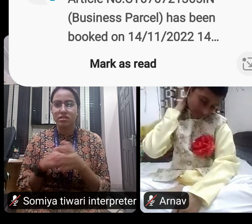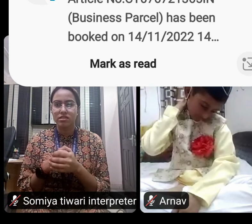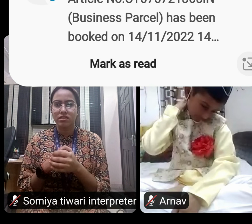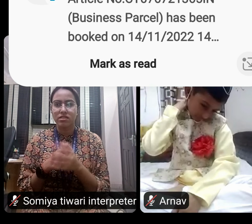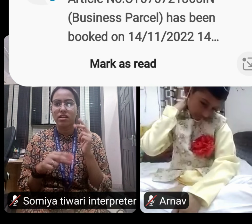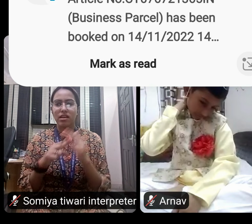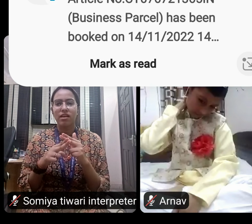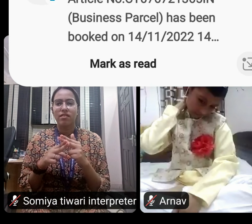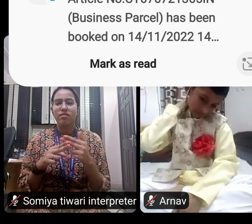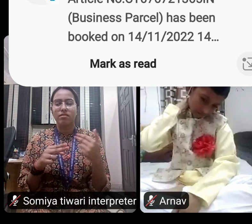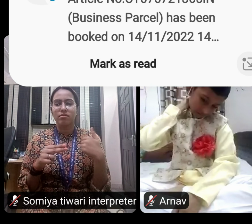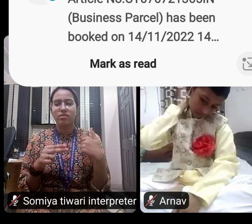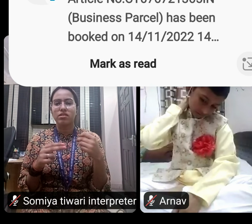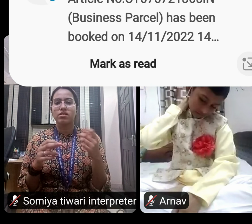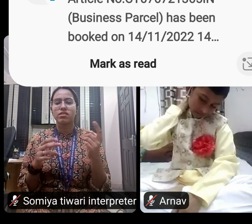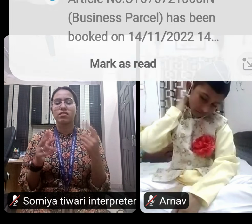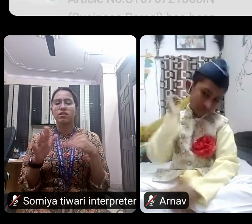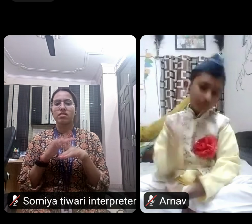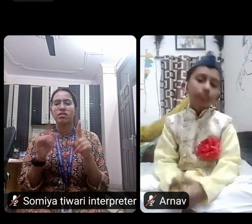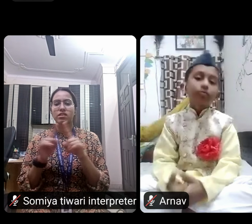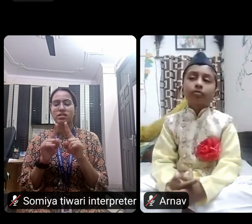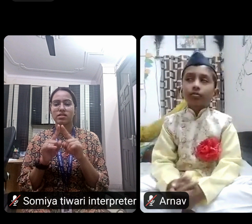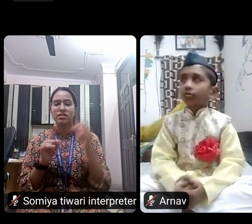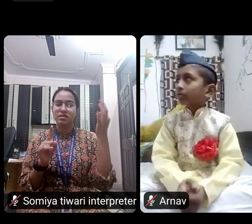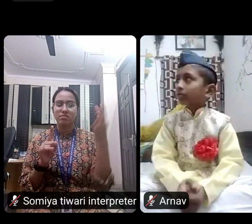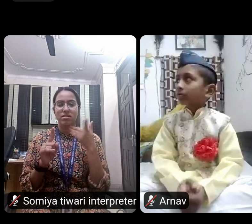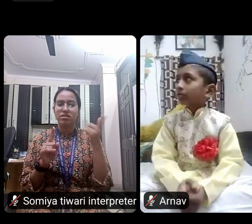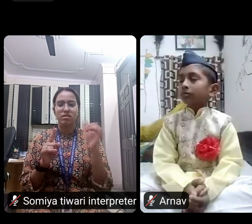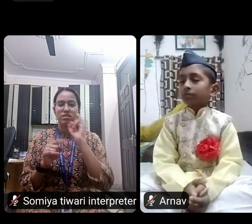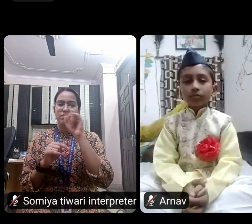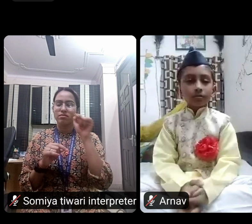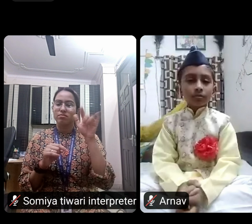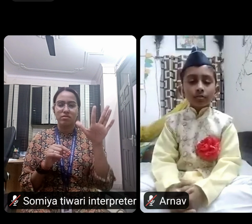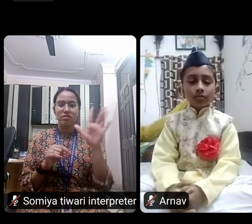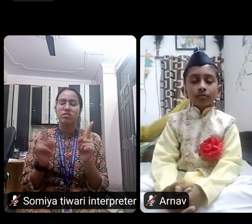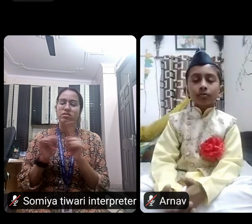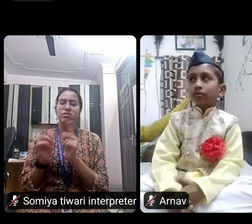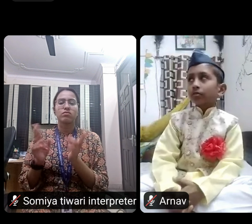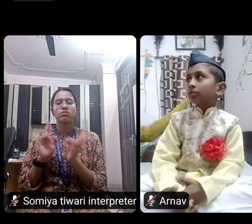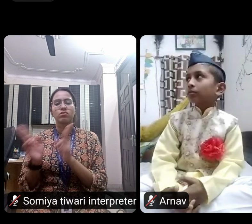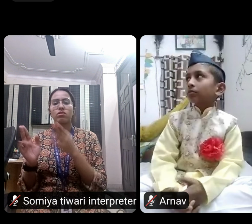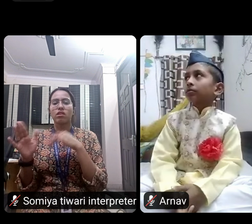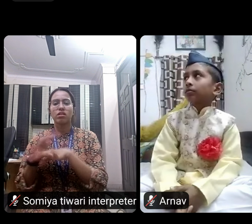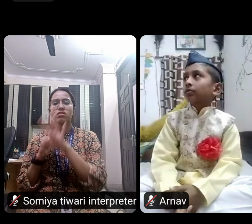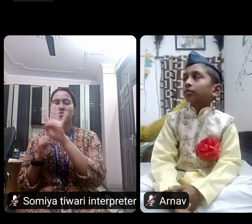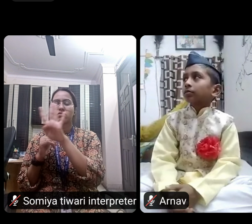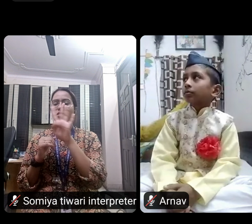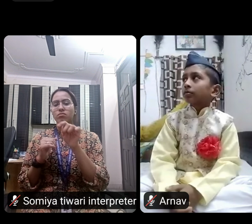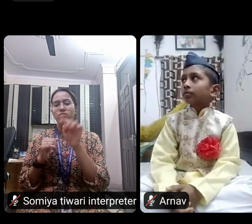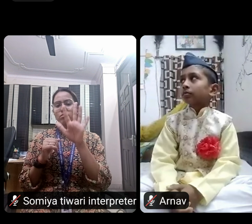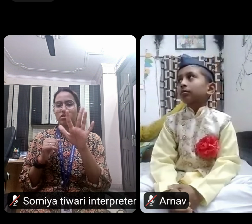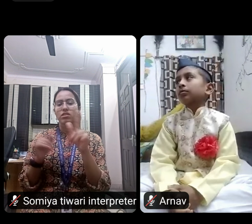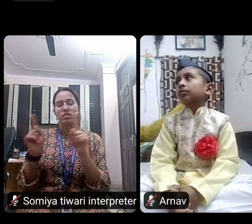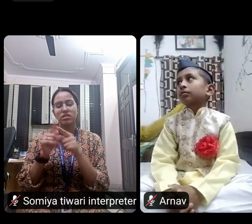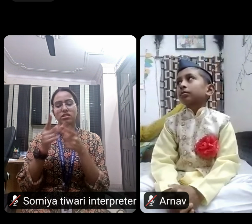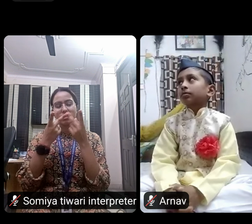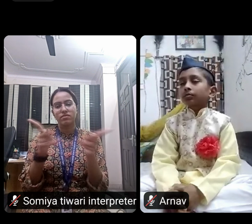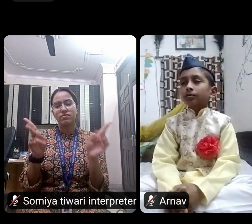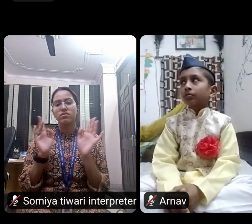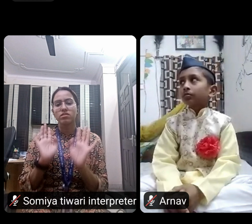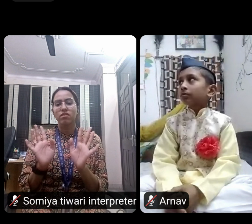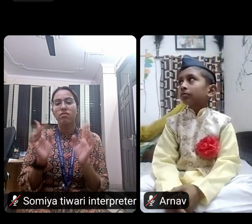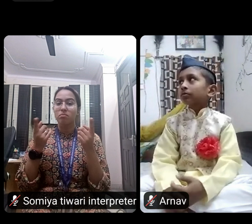एक नॉर्मल बेबी है, स्पेशल बेबी मेरी डाउन सिंड्रोम है जो 6.5 साल की है, और नॉर्मल बेबी है 4.5 साल की। फर्क तो है, लेकिन ऐसा